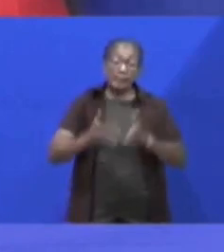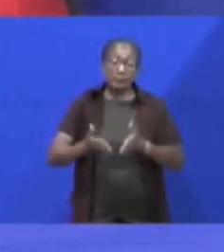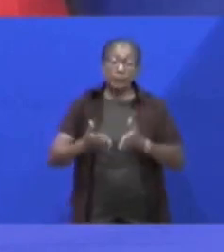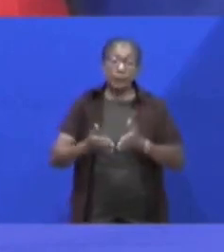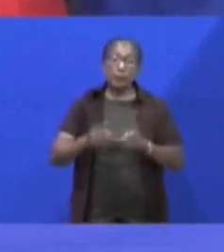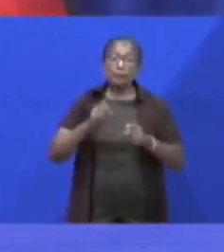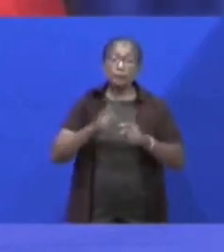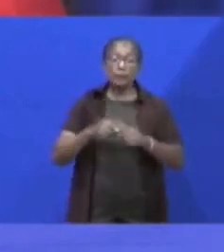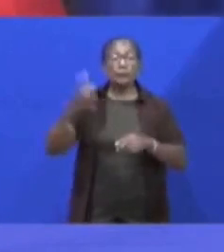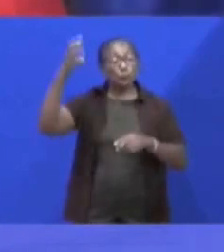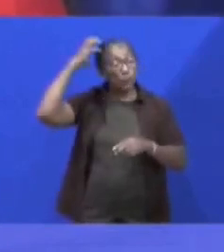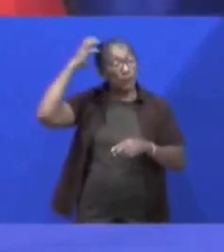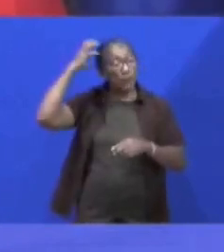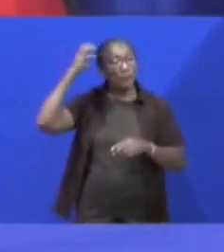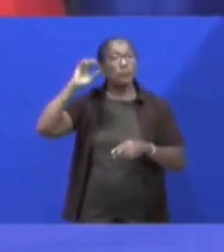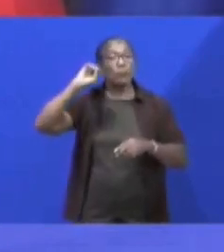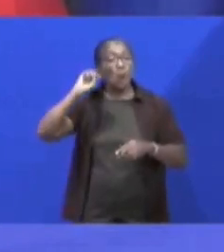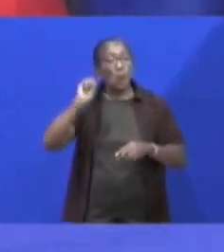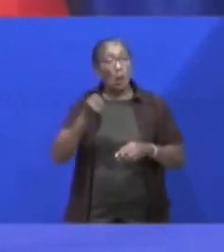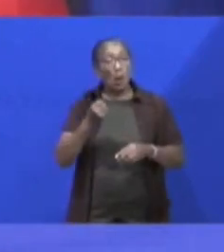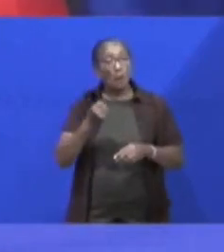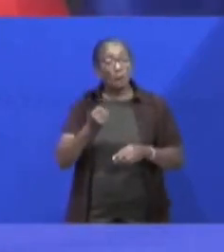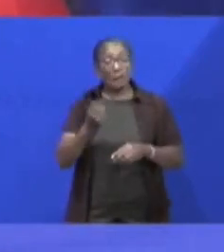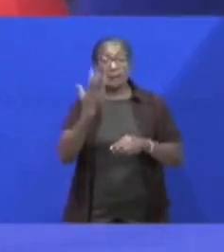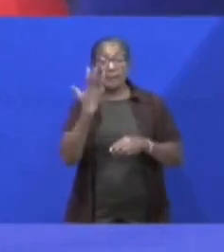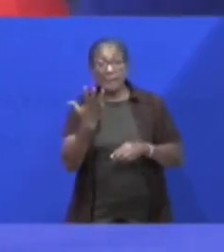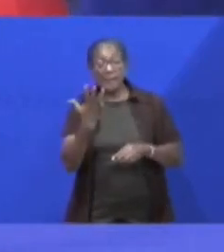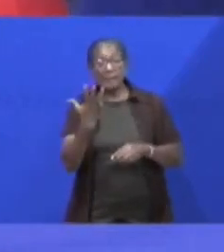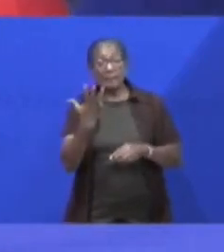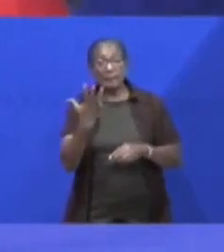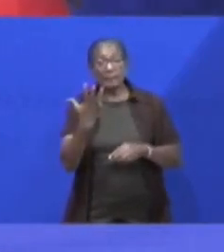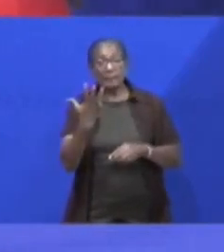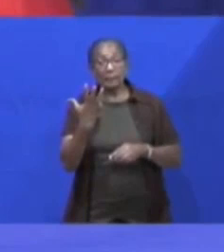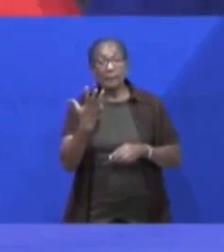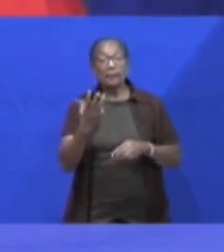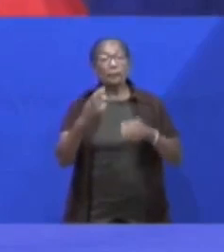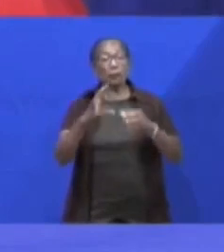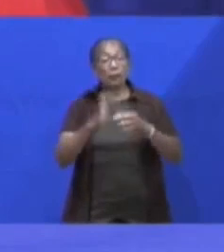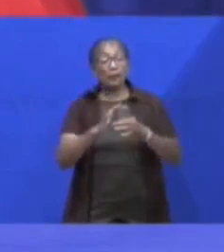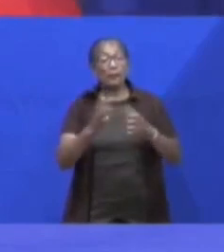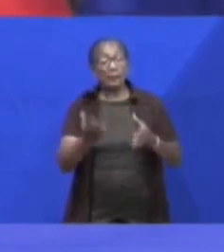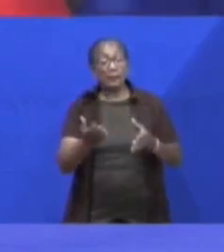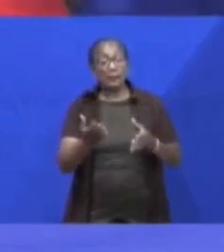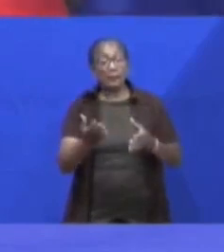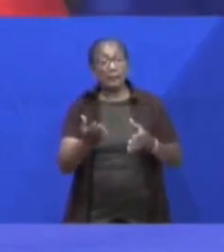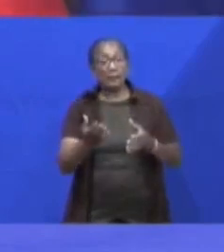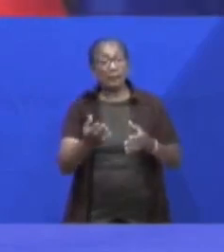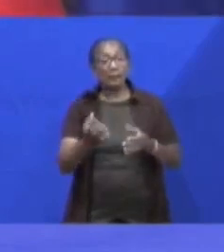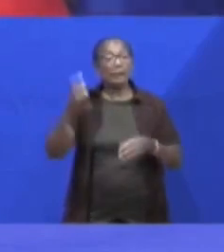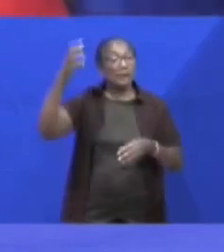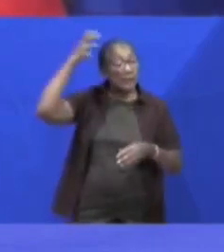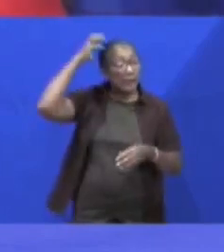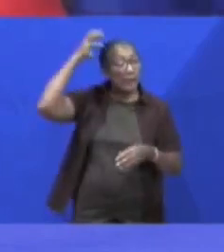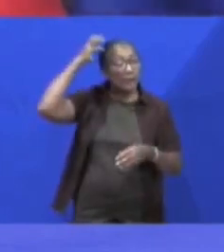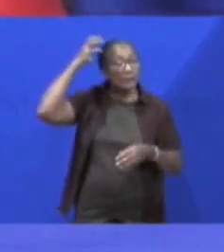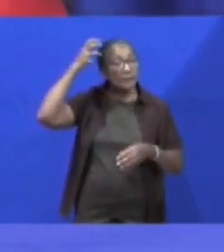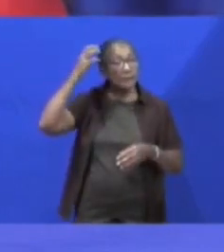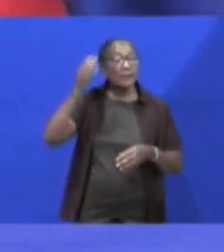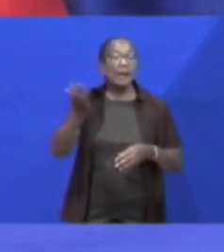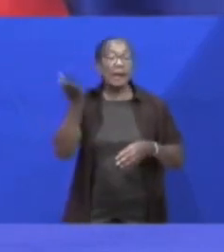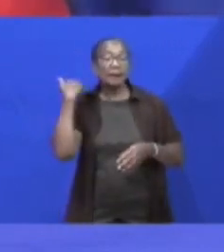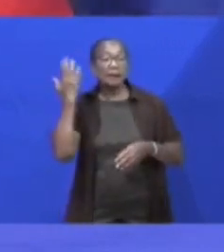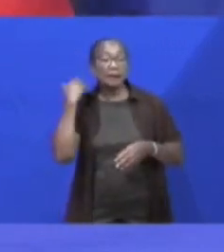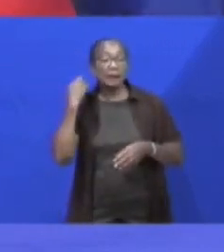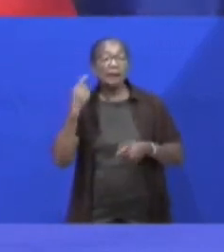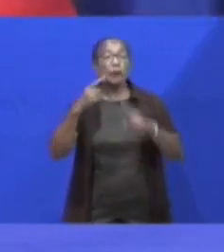import-related casus, omdat de 9e is nog steeds een gerelateerde casus aan een reeds